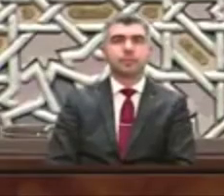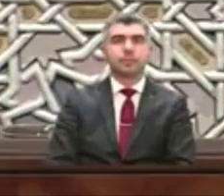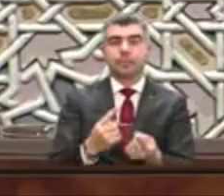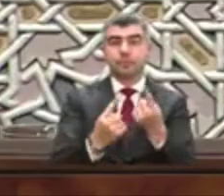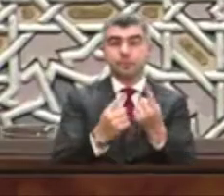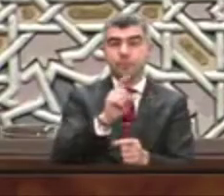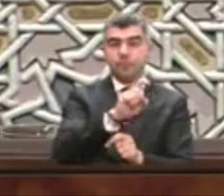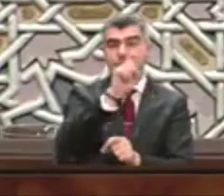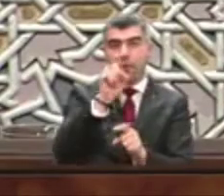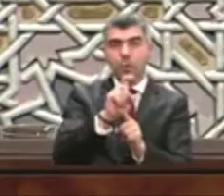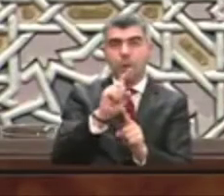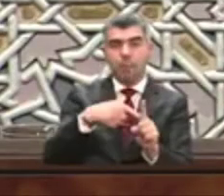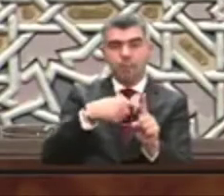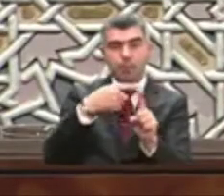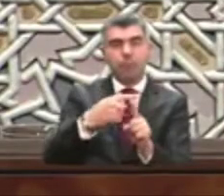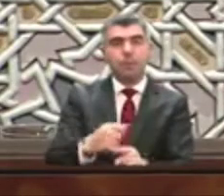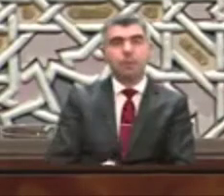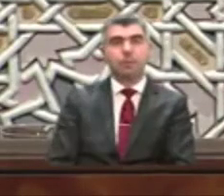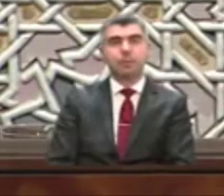تعقيب إضافي في الموضوع؟